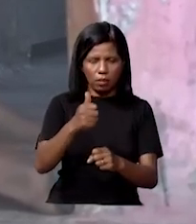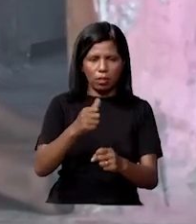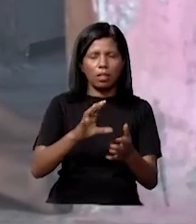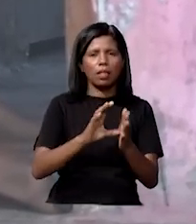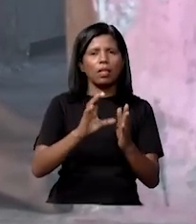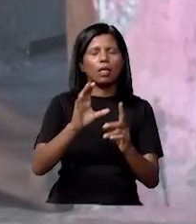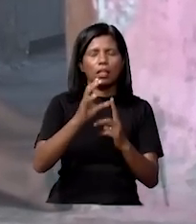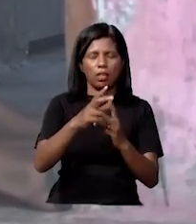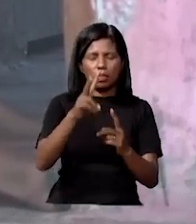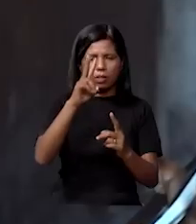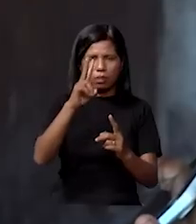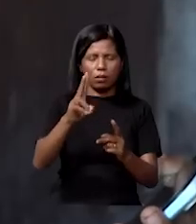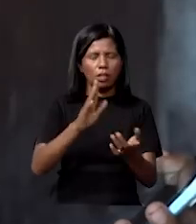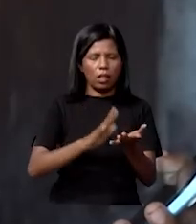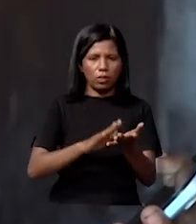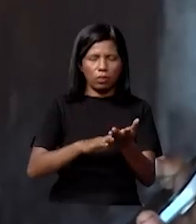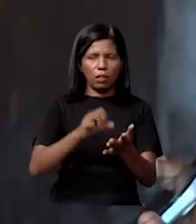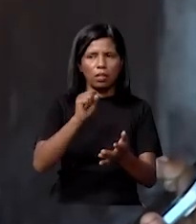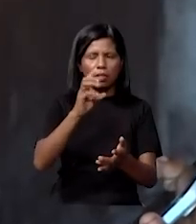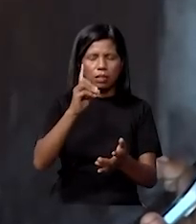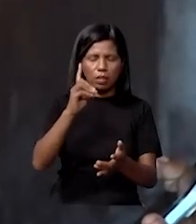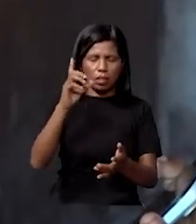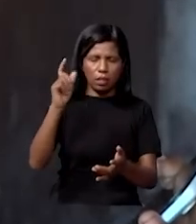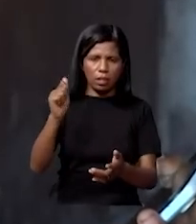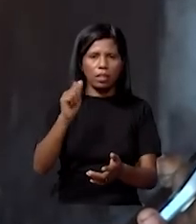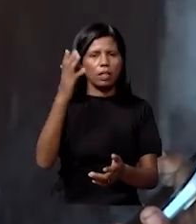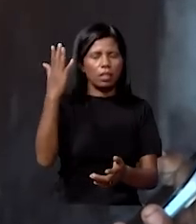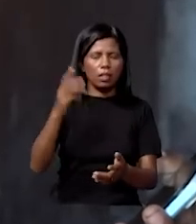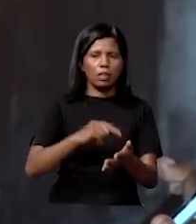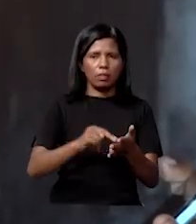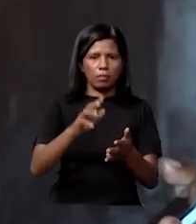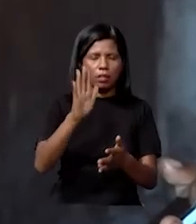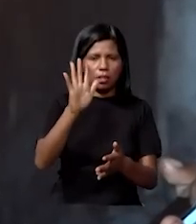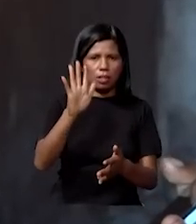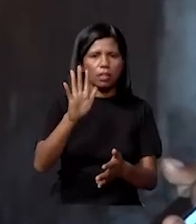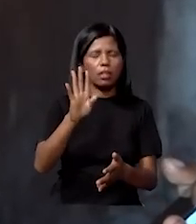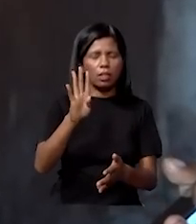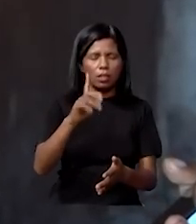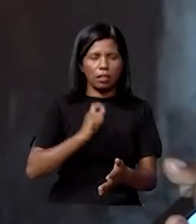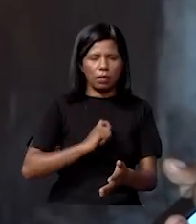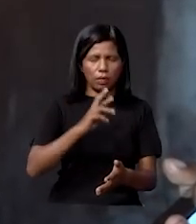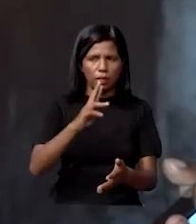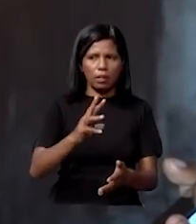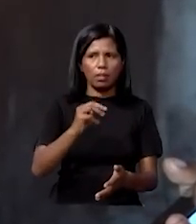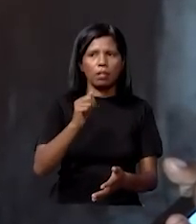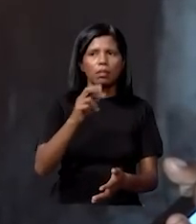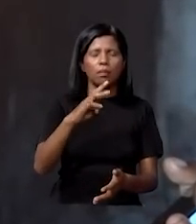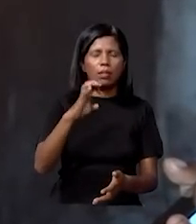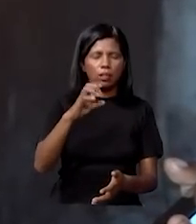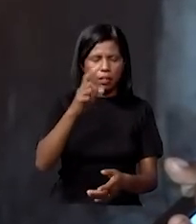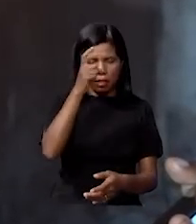para ni skola e skola ensino basiku primeiro segundo siklu numero hat tibar. Marcia Saldanha tinang